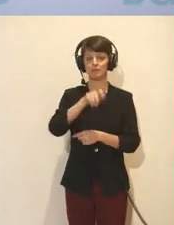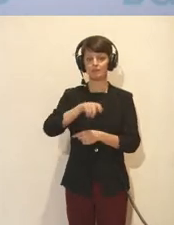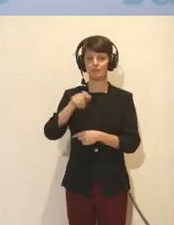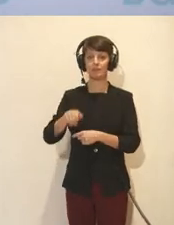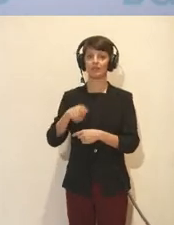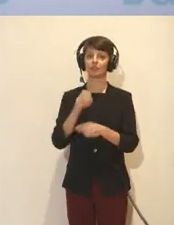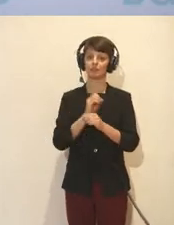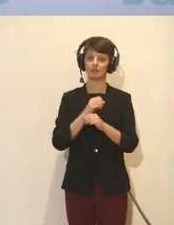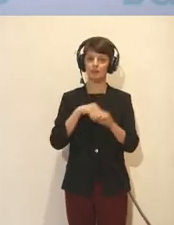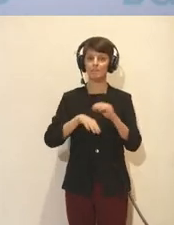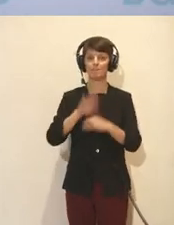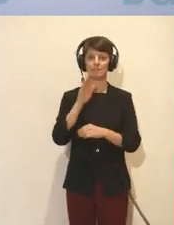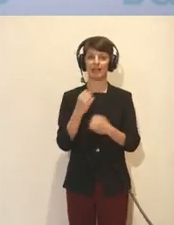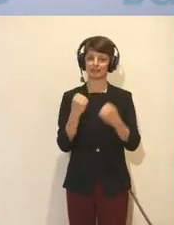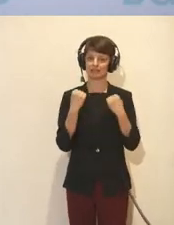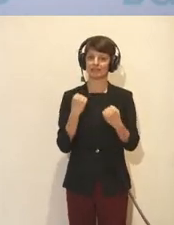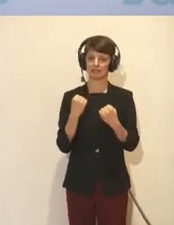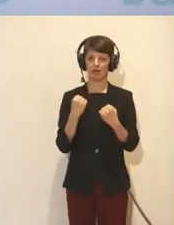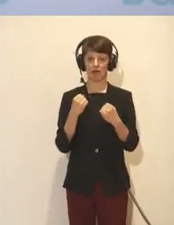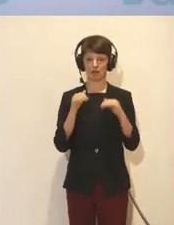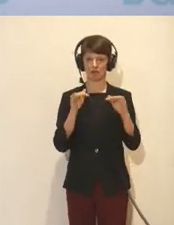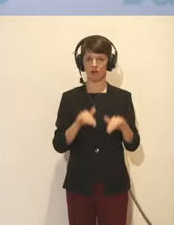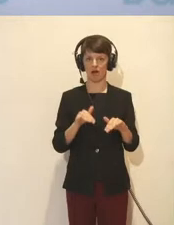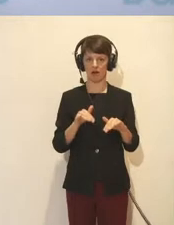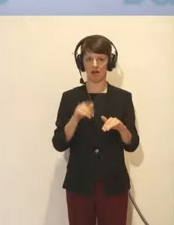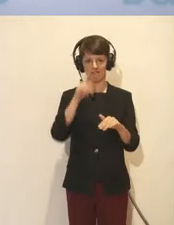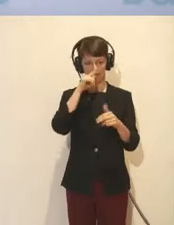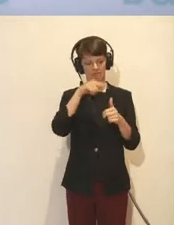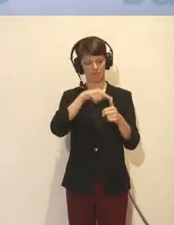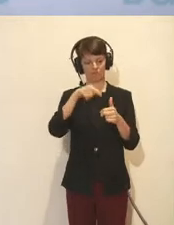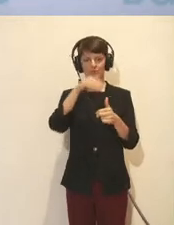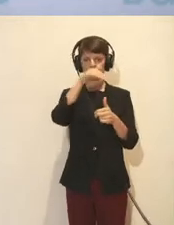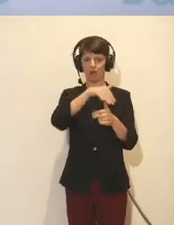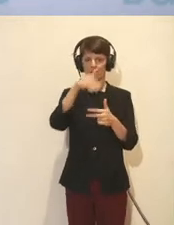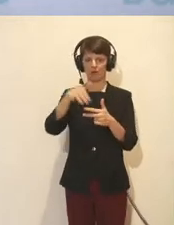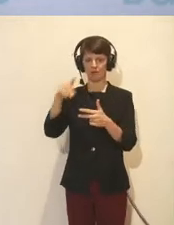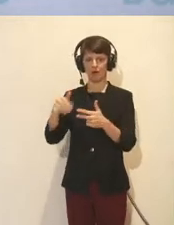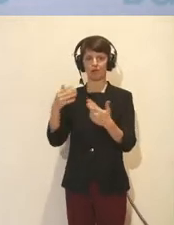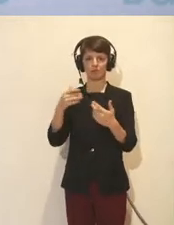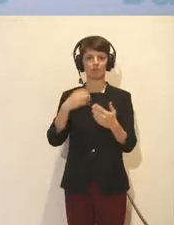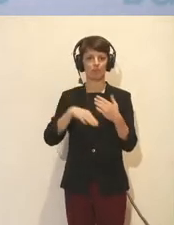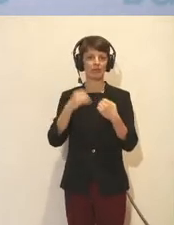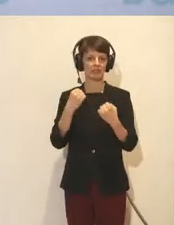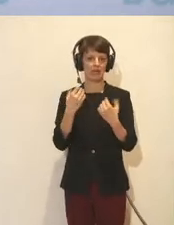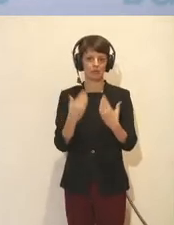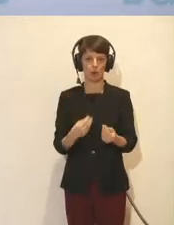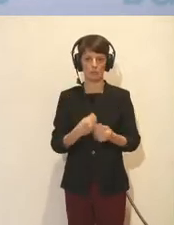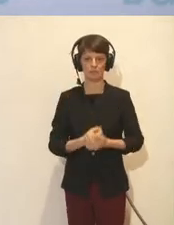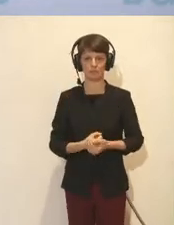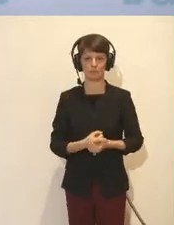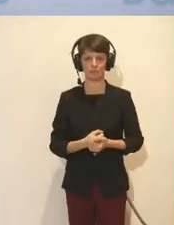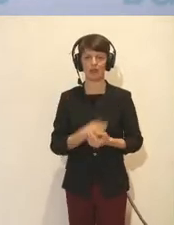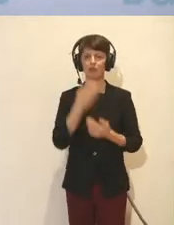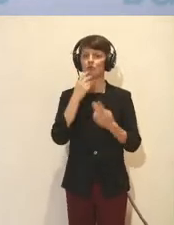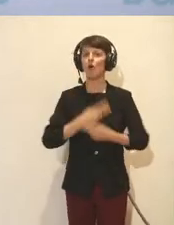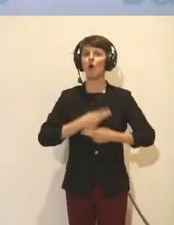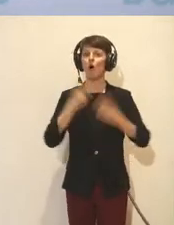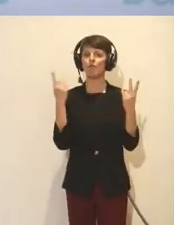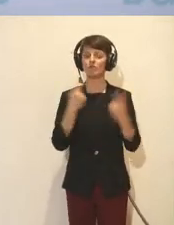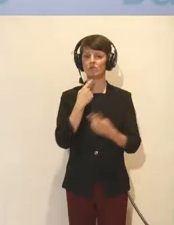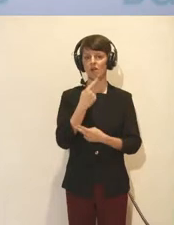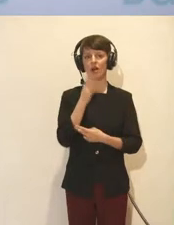mehr sicherheit haben und lass mich das ganz offen sagen liebe genossinnen und genossen